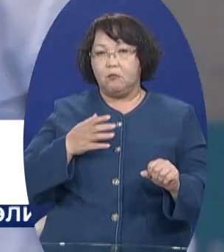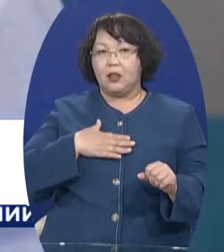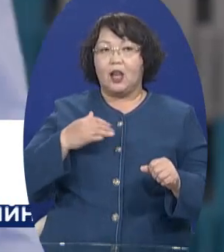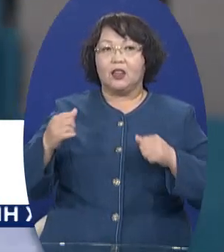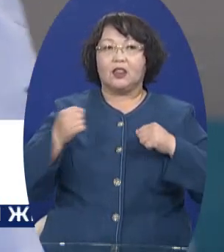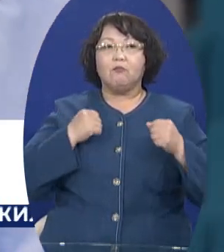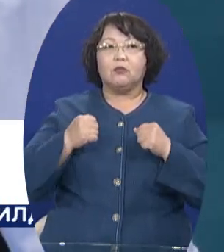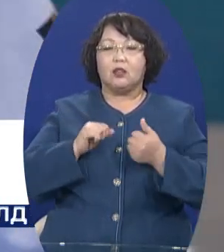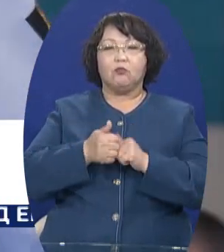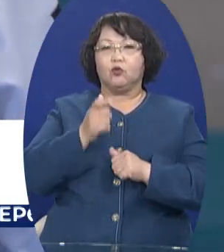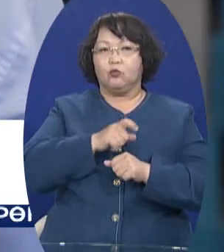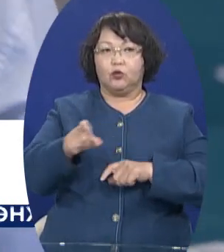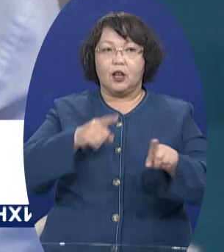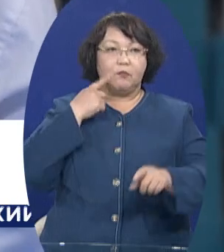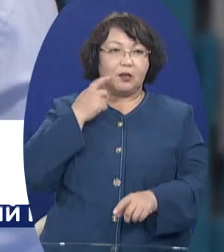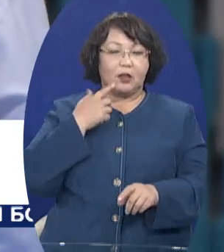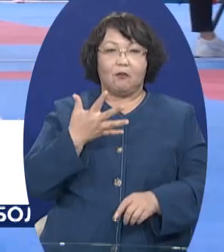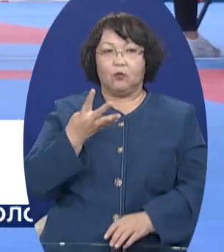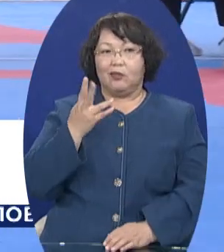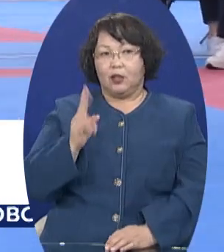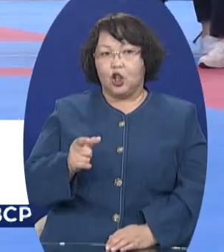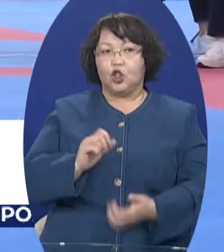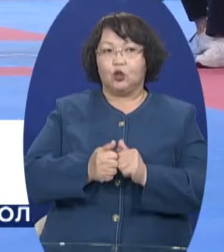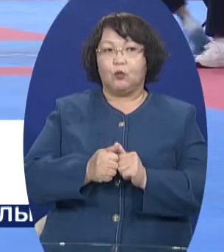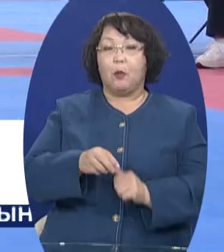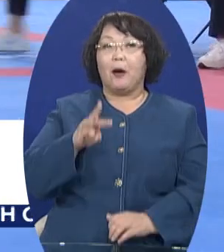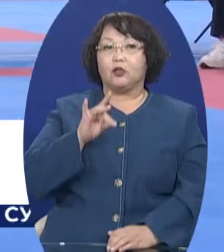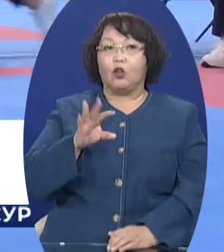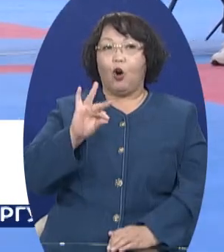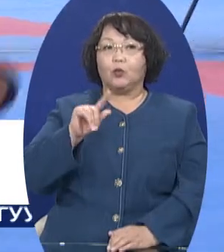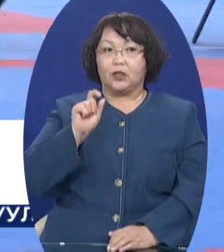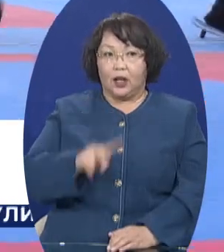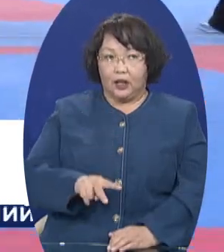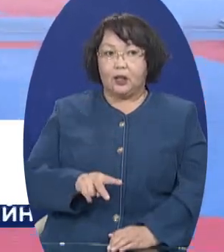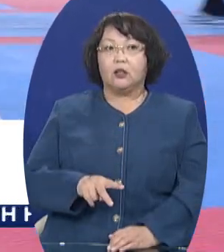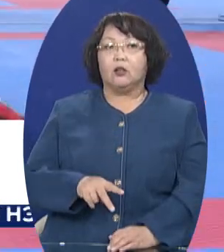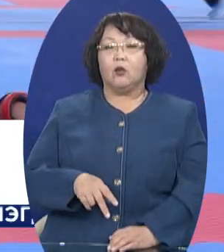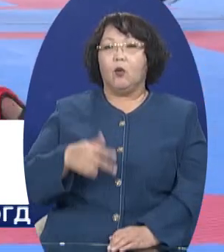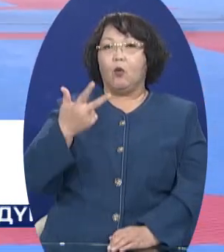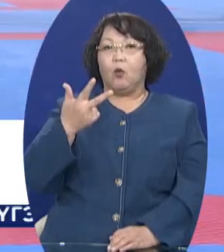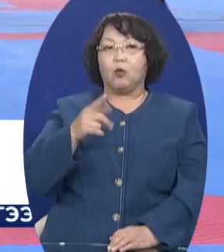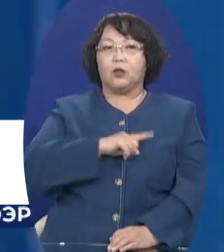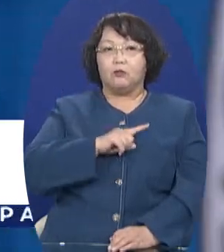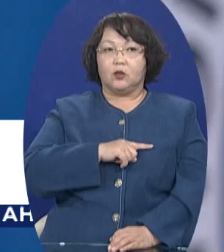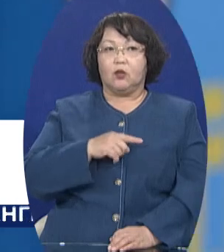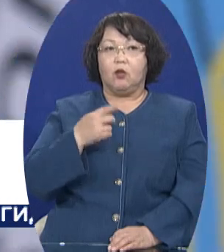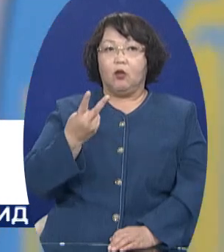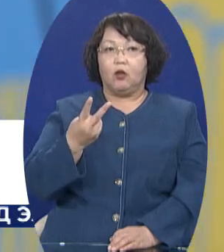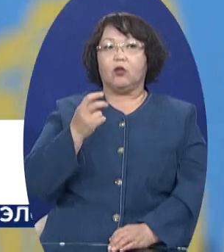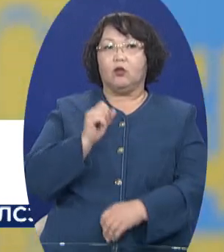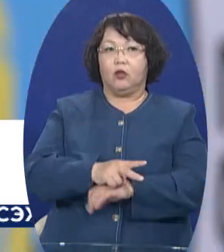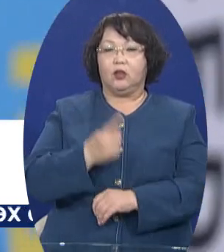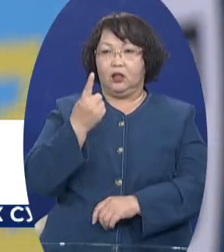өрсөлдлөө. Эмэгтэйчүүдийн 54 кг инжинд спортын мастер Оюн Жаргал хэсэгтээ 3 тоглож 2 хожиж 1 нэмэлт цагт хожигдсан гэсэн үзүүлэлтэй